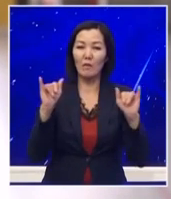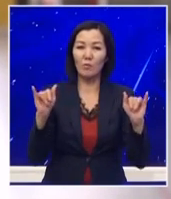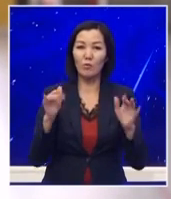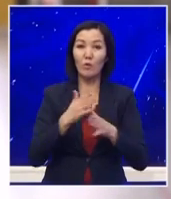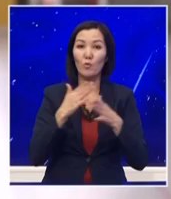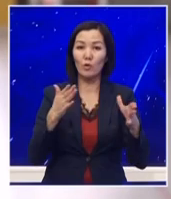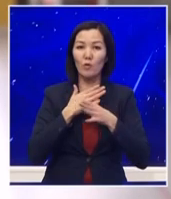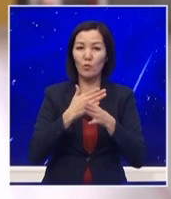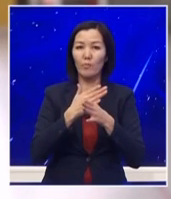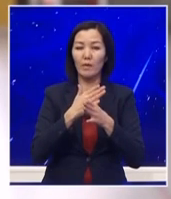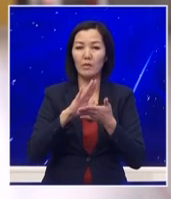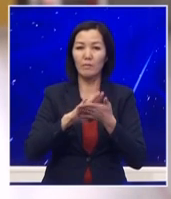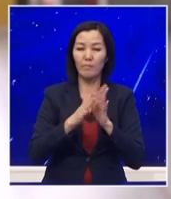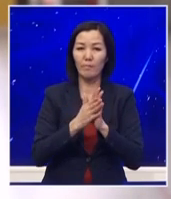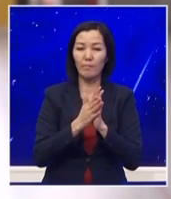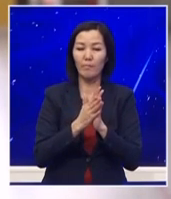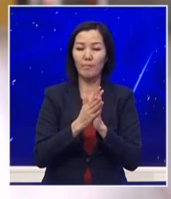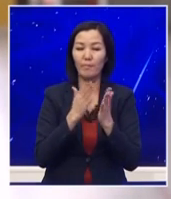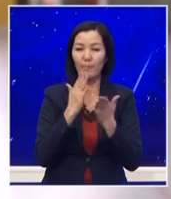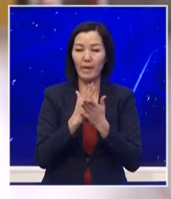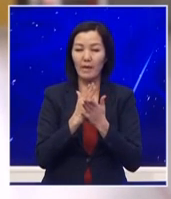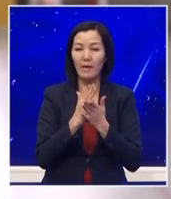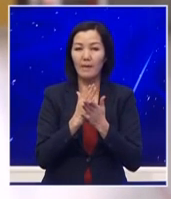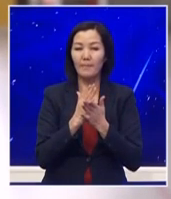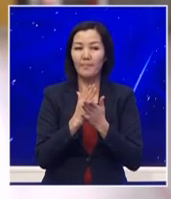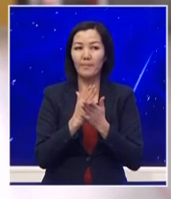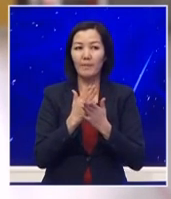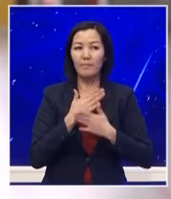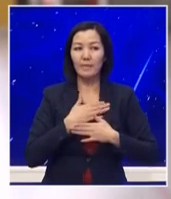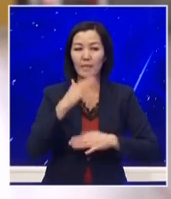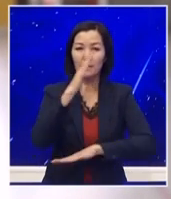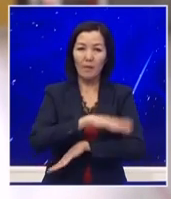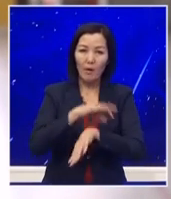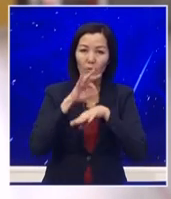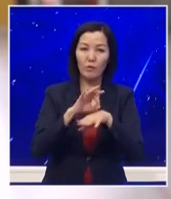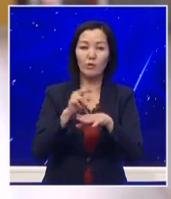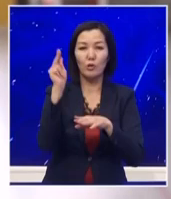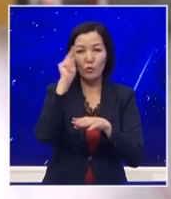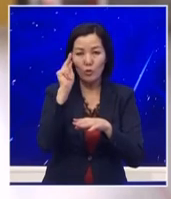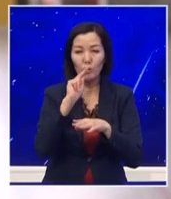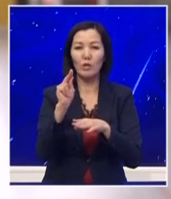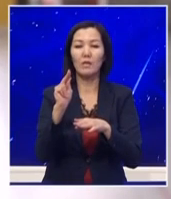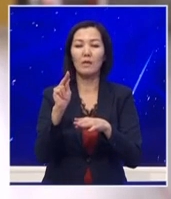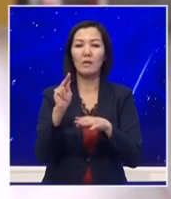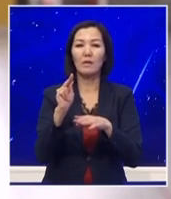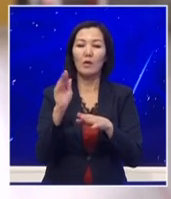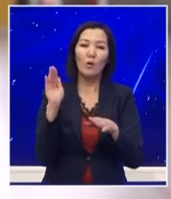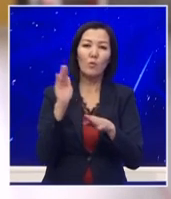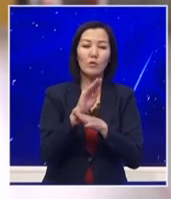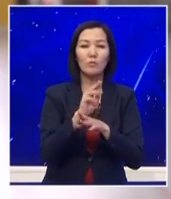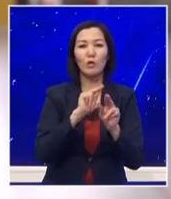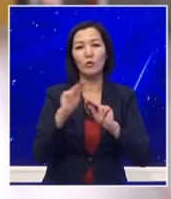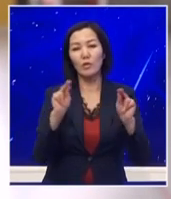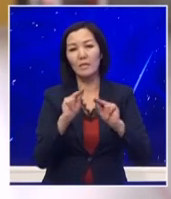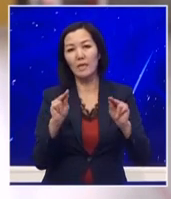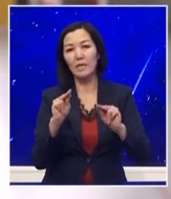көп деген жағдайлар жасап жатыр. Айта кететін болсам, ол бізге арнап тренингтер өткізіп жатыр. Қосымша өте тәжірибелі ұстаздардан